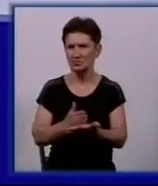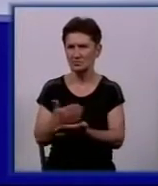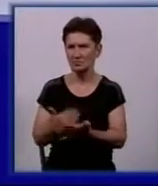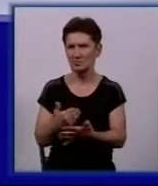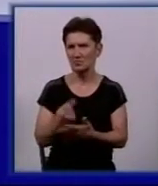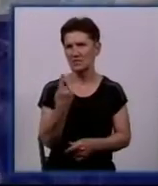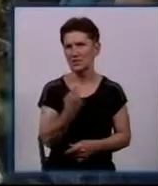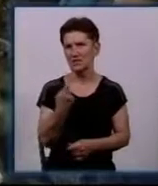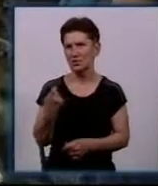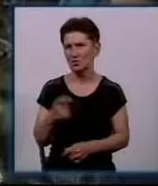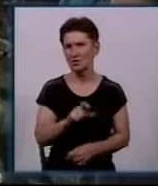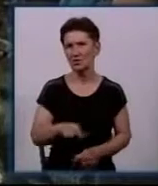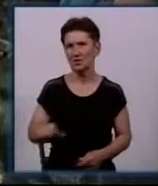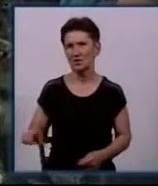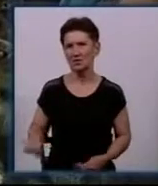сотні громадян.